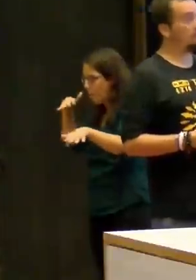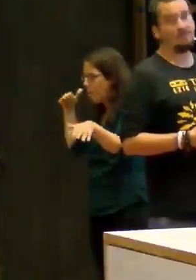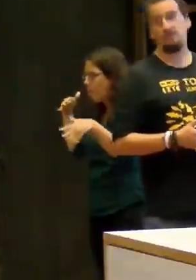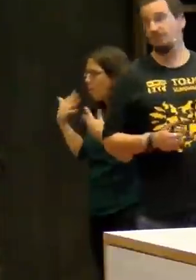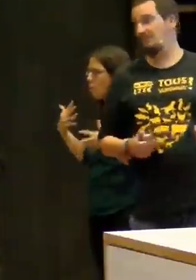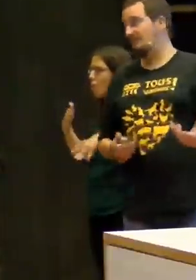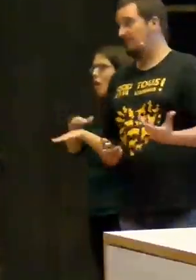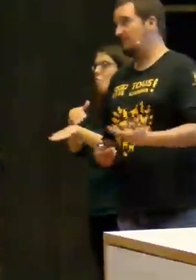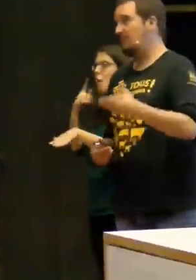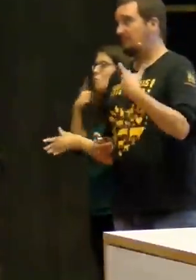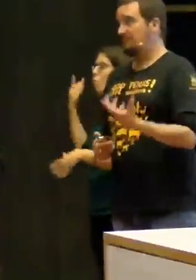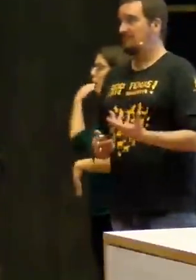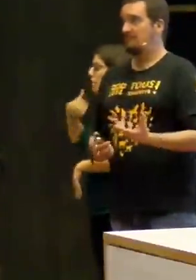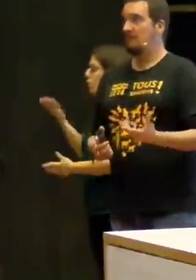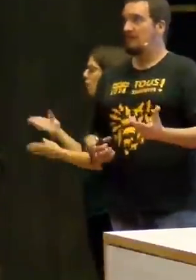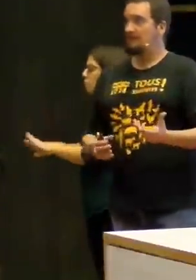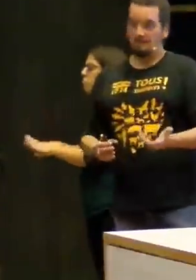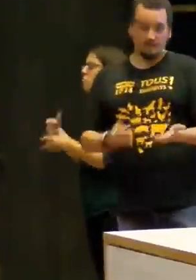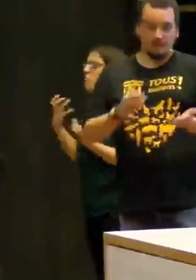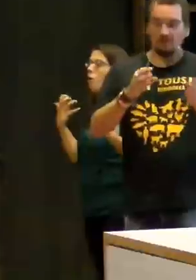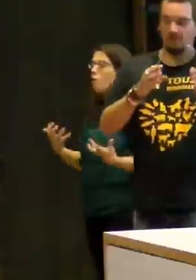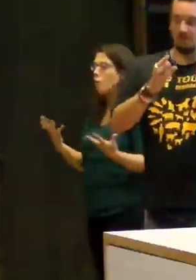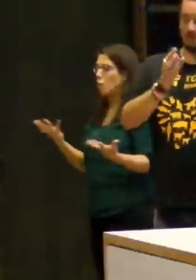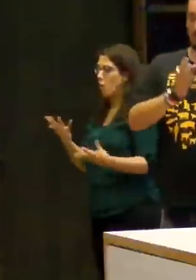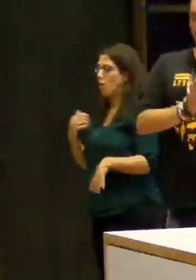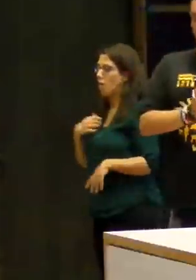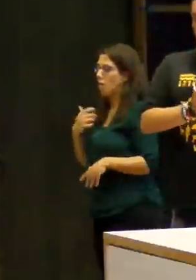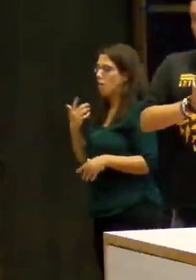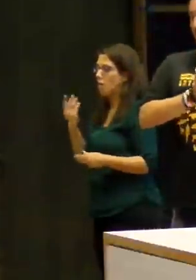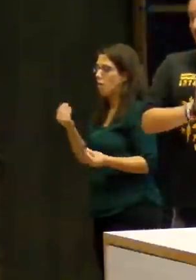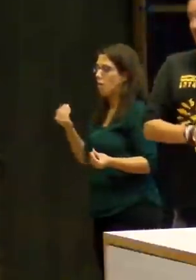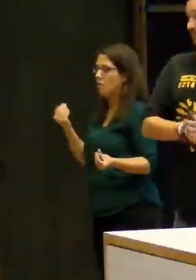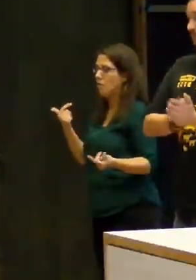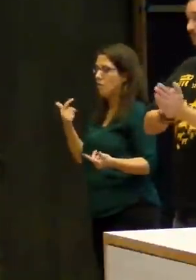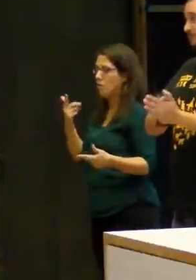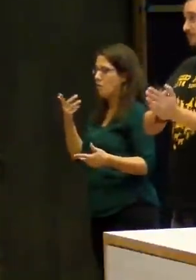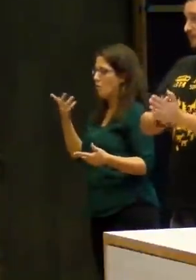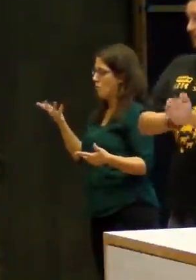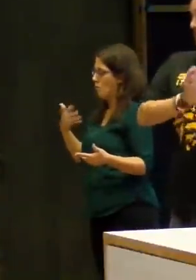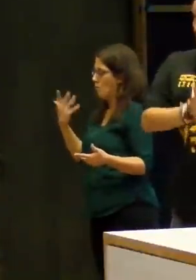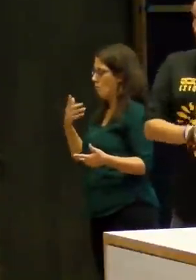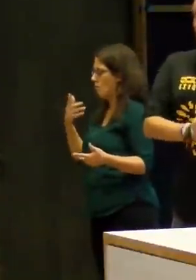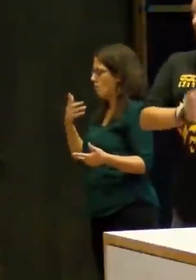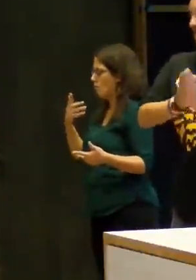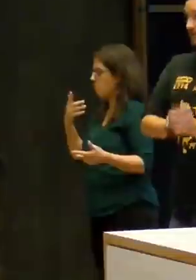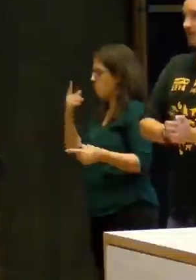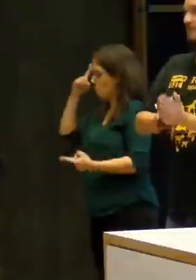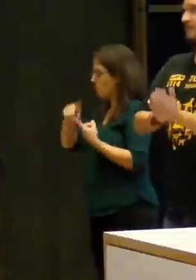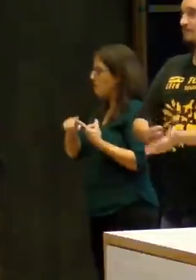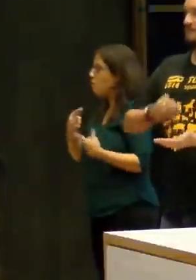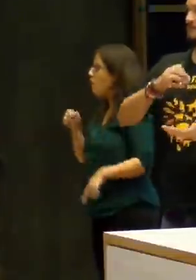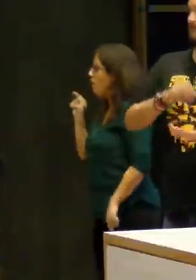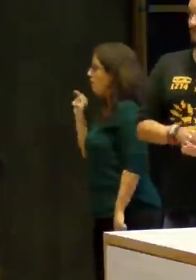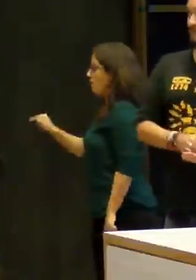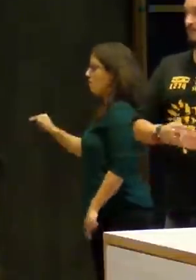la marche pour la fermeture des abattoirs, c'est la revendication simple. On essaie de pointer du doigt un endroit, un problème,